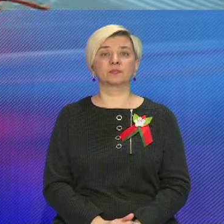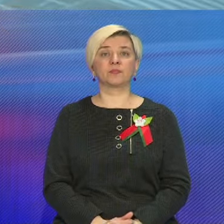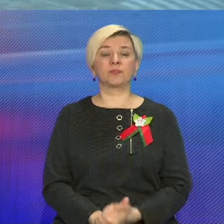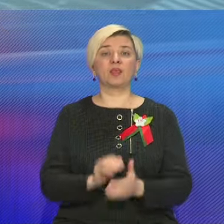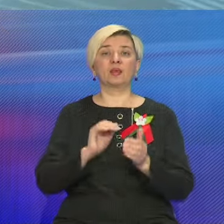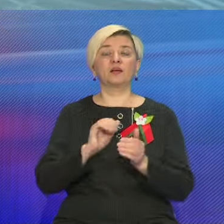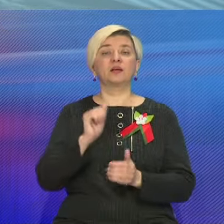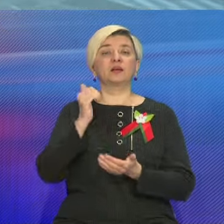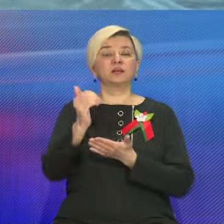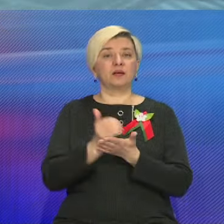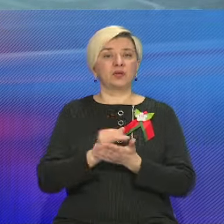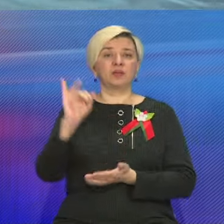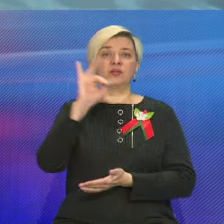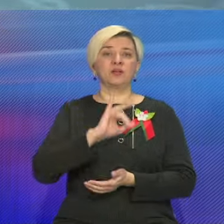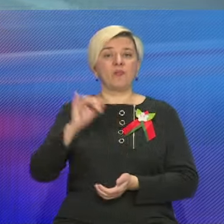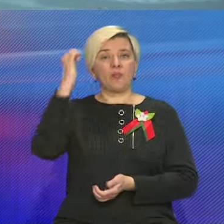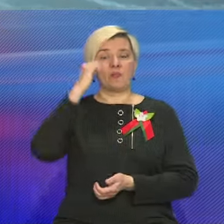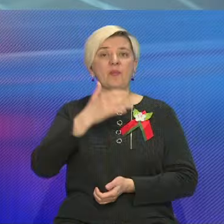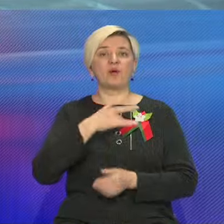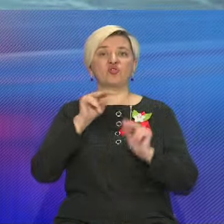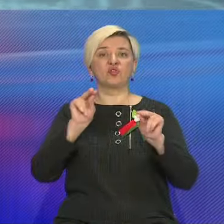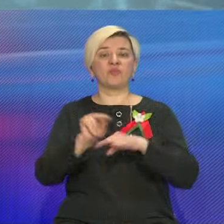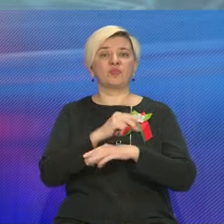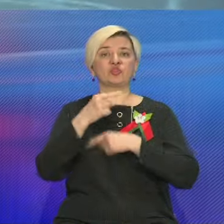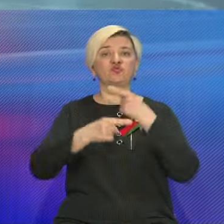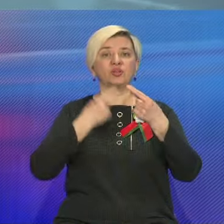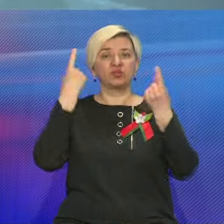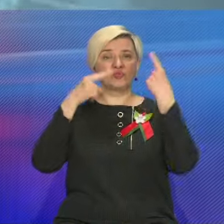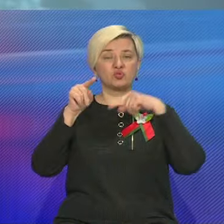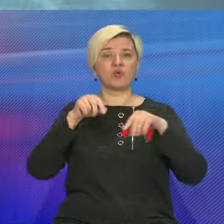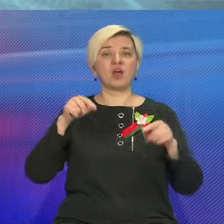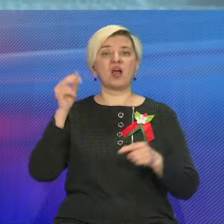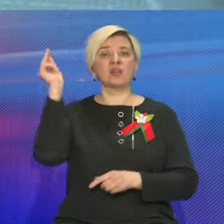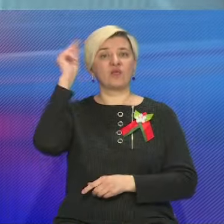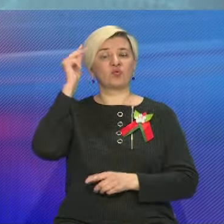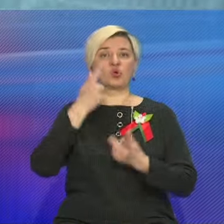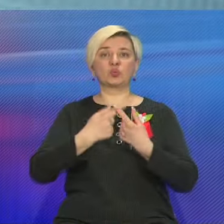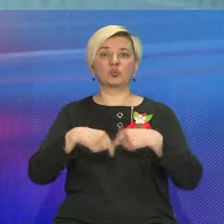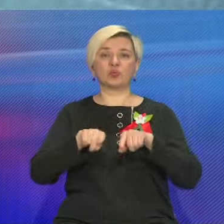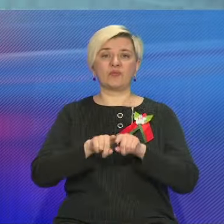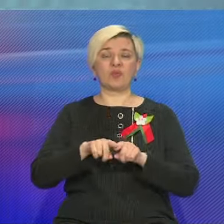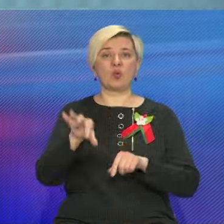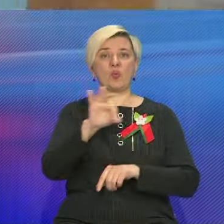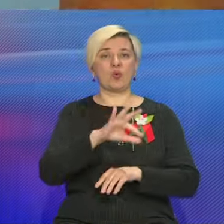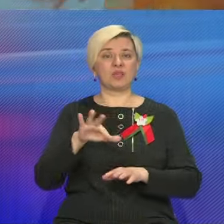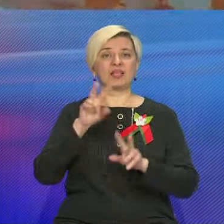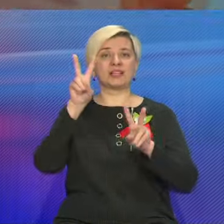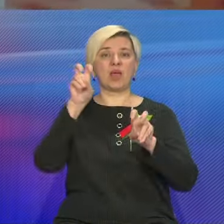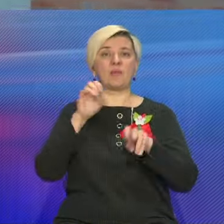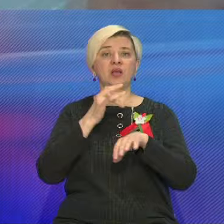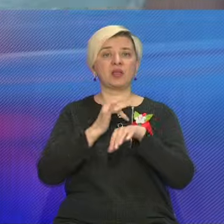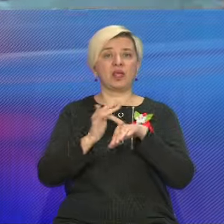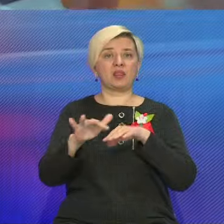Заховання історичної пам'яті і патріотичне виховання про створчість. У навчальних установах регіону тему геноциду у годи Великої